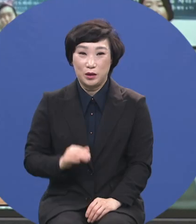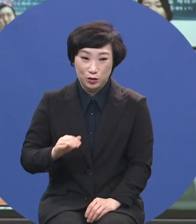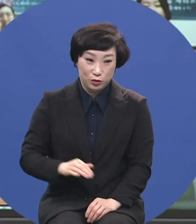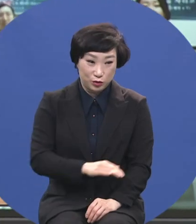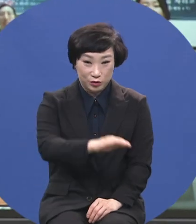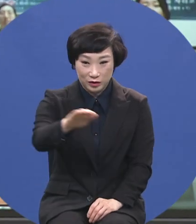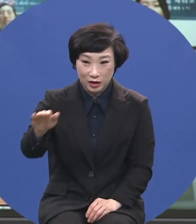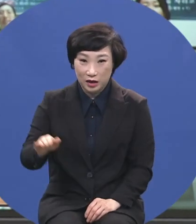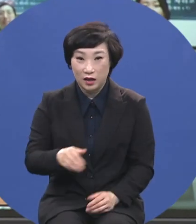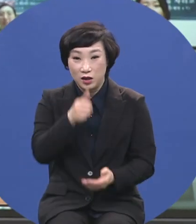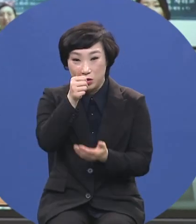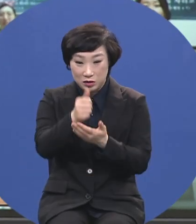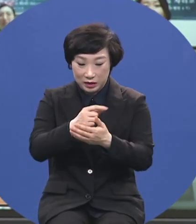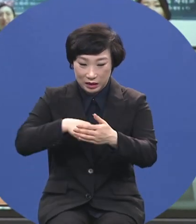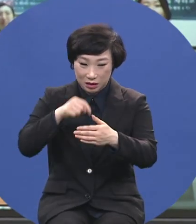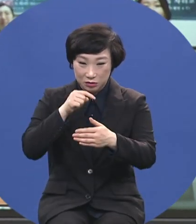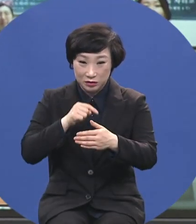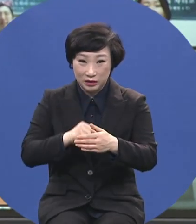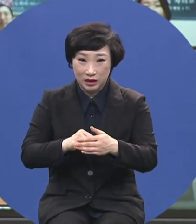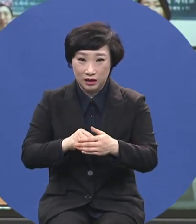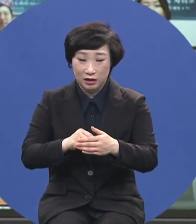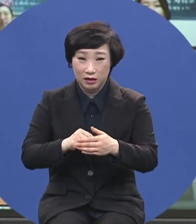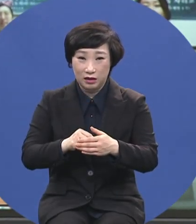우리가 죄 아래서